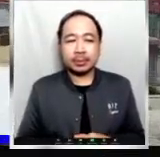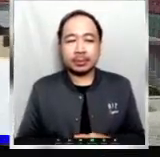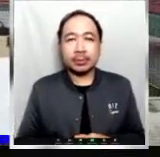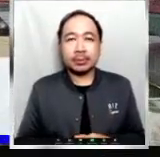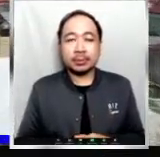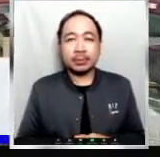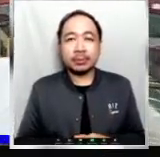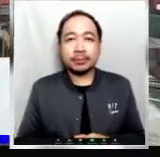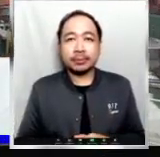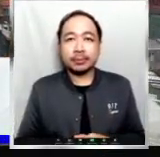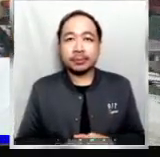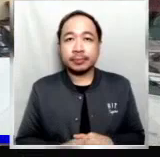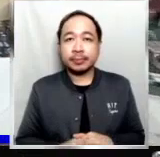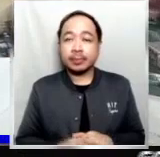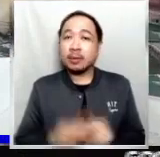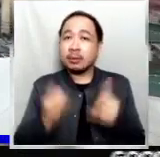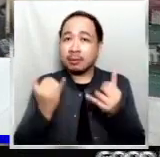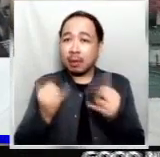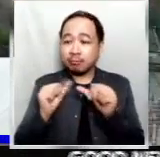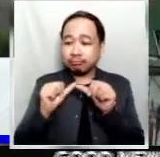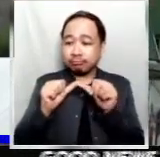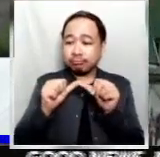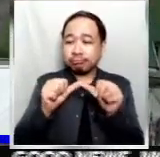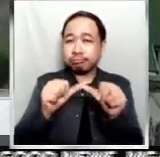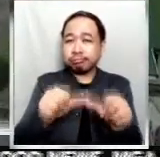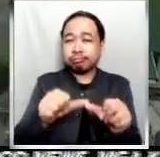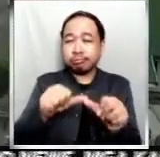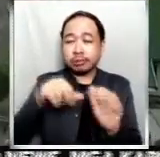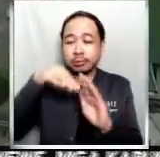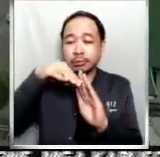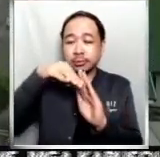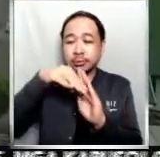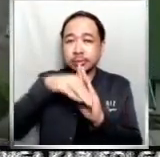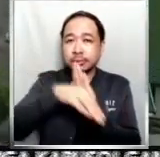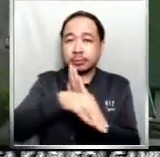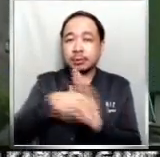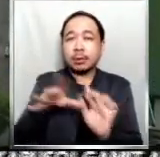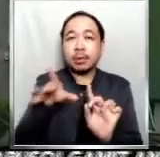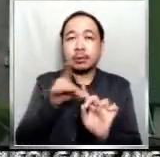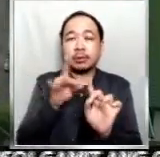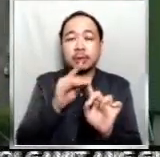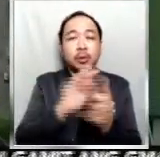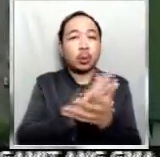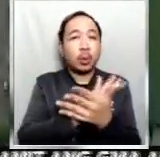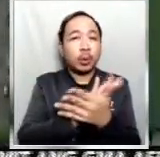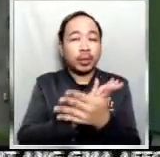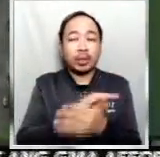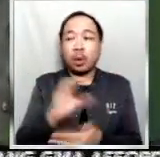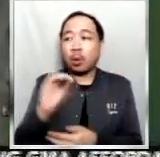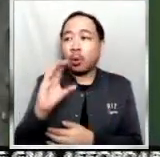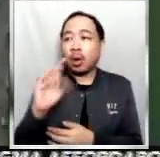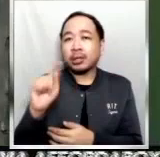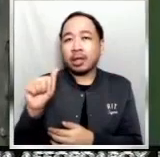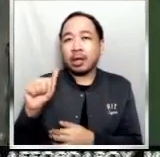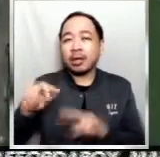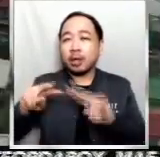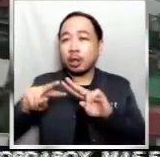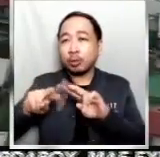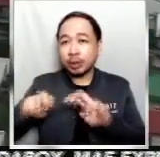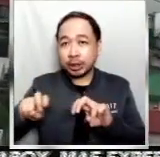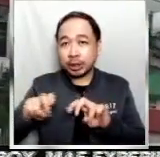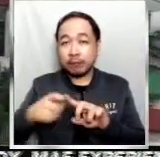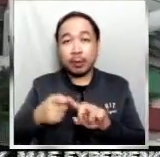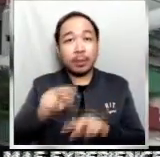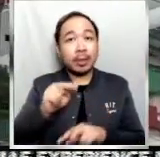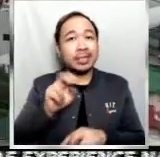Tuloy-tuloy ang pagbaba ng bilang ng mga COVID-19 cases. Sa datos ng grupong Octa Research sa National Capital Region, lalo pang bumagal